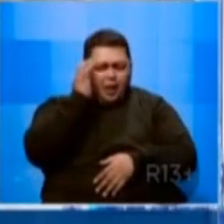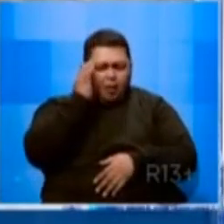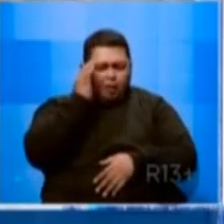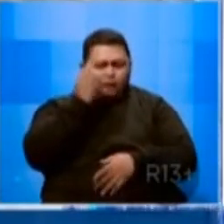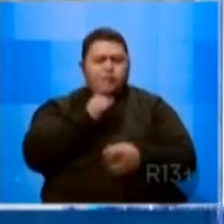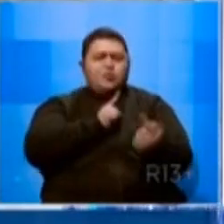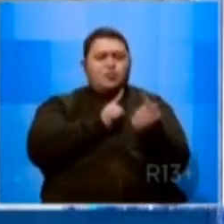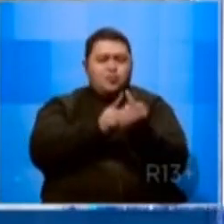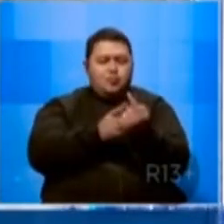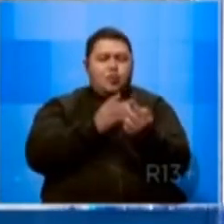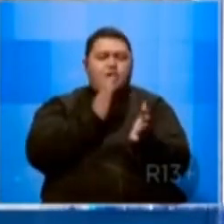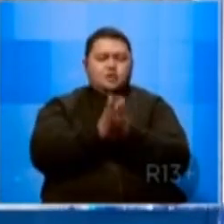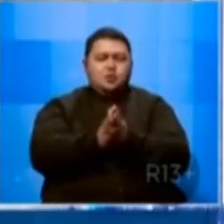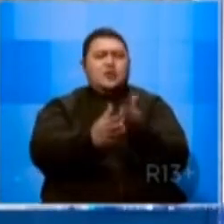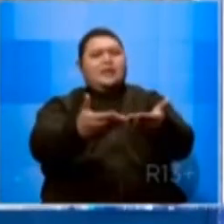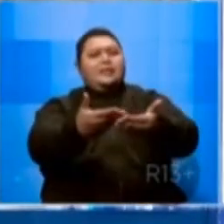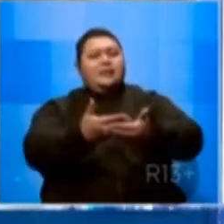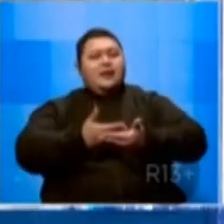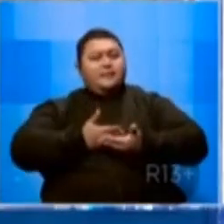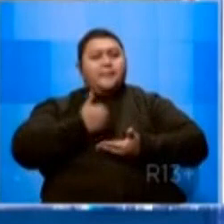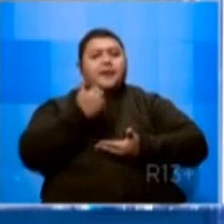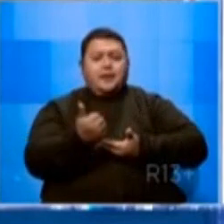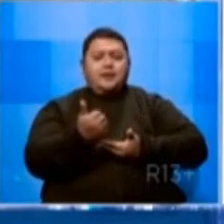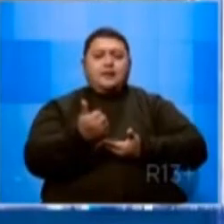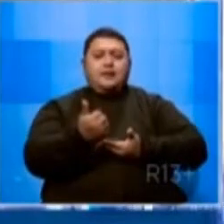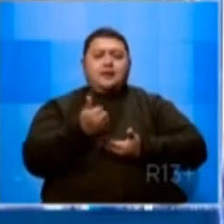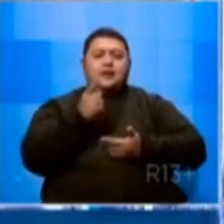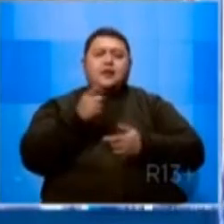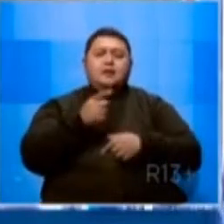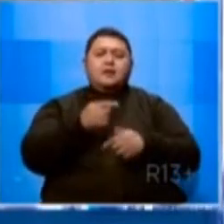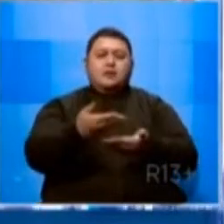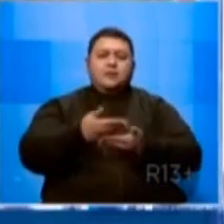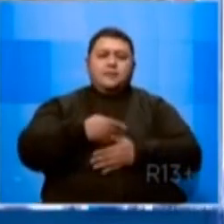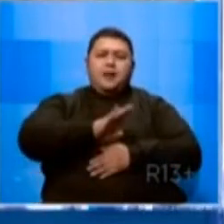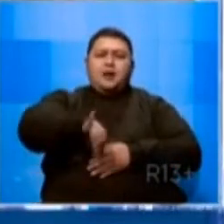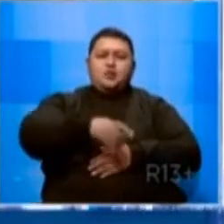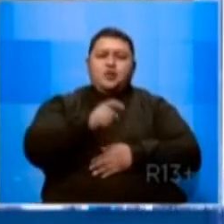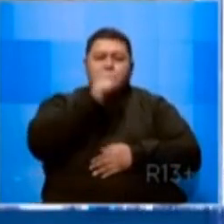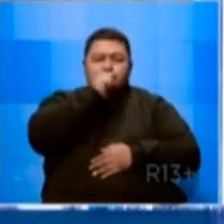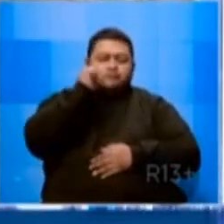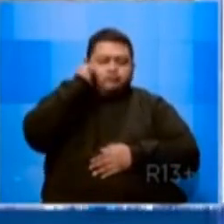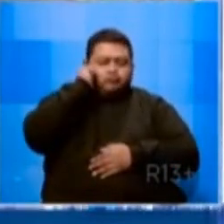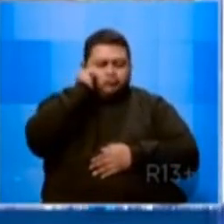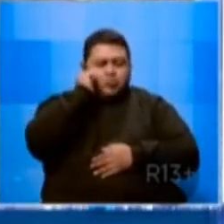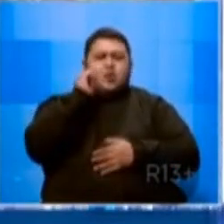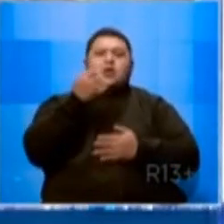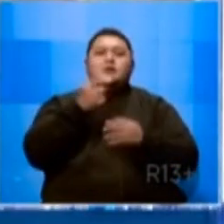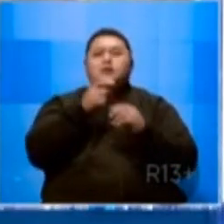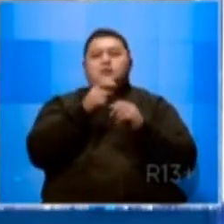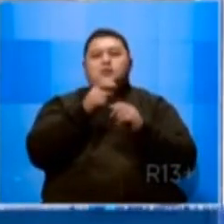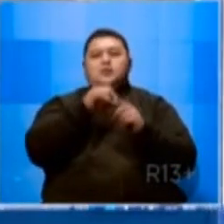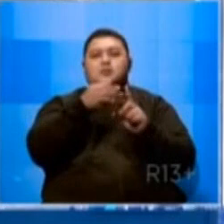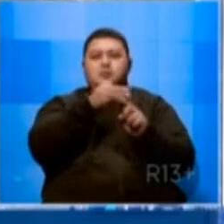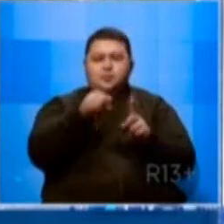Face to Face dan diterima dengan baik oleh orang tua keluarga almarhum Yosua dan Ini yang menjadikan bahwa